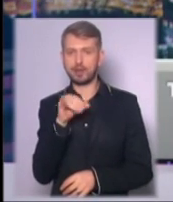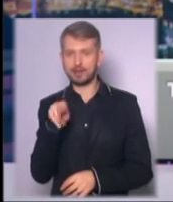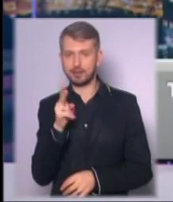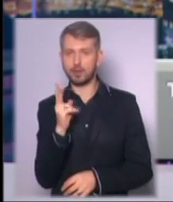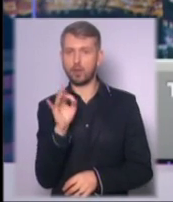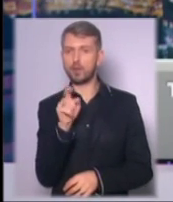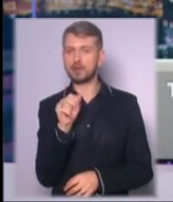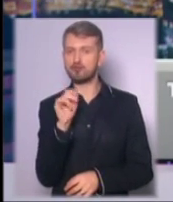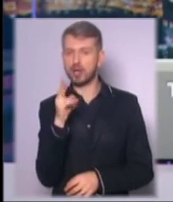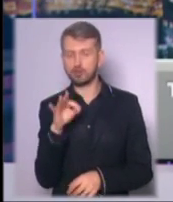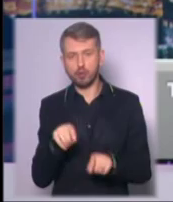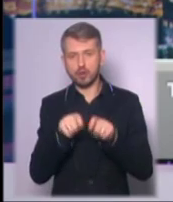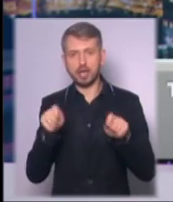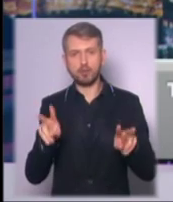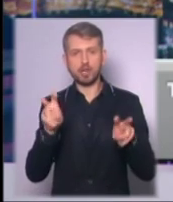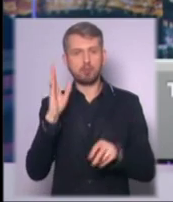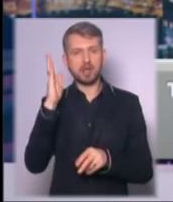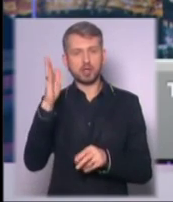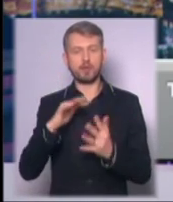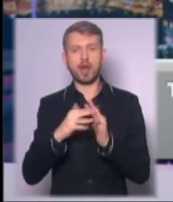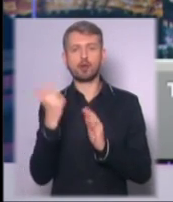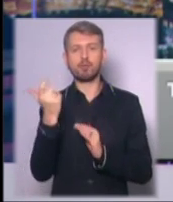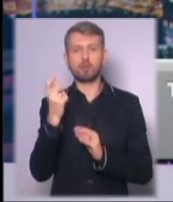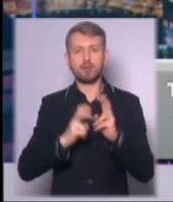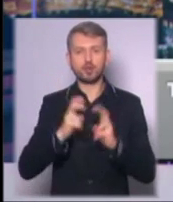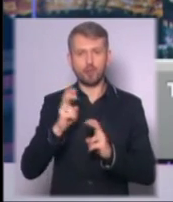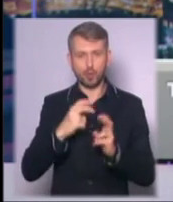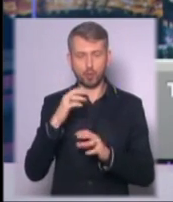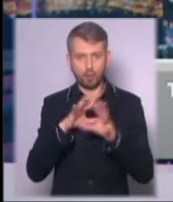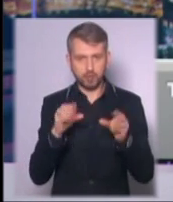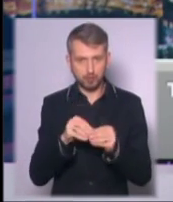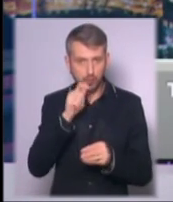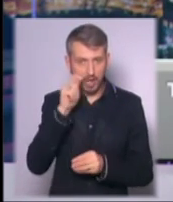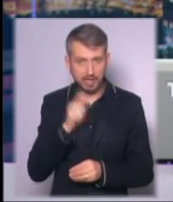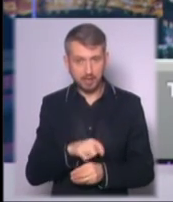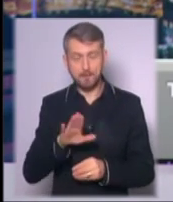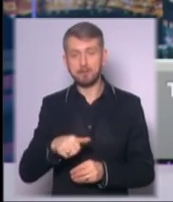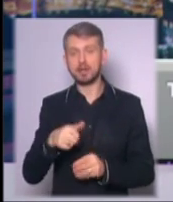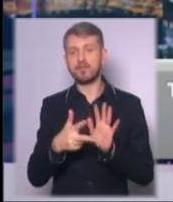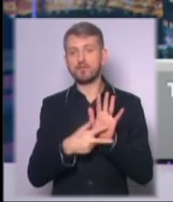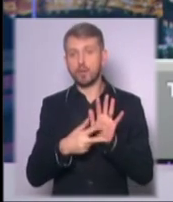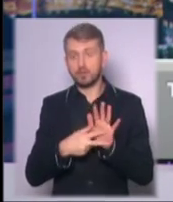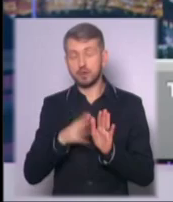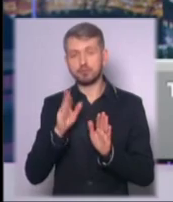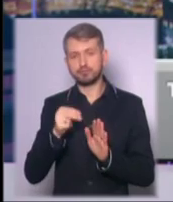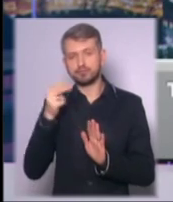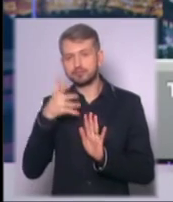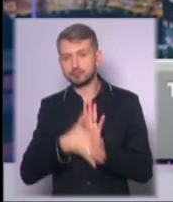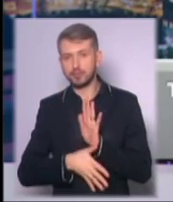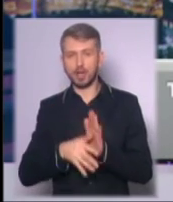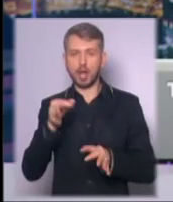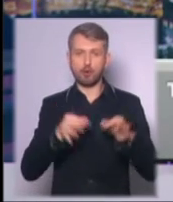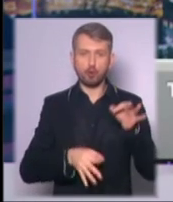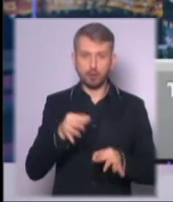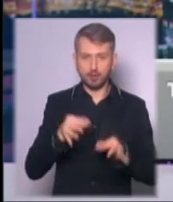яким розкриємо тему перспективності агропромислового комплексу України, а після 20-ї години перейматимемося екологією та